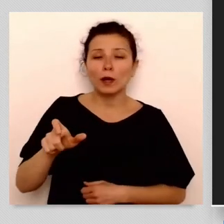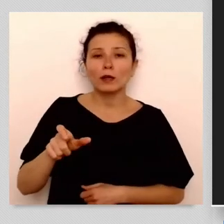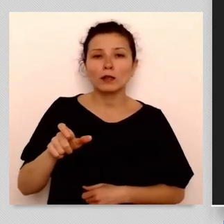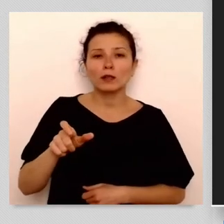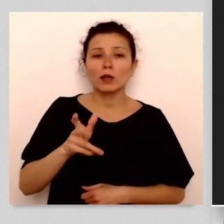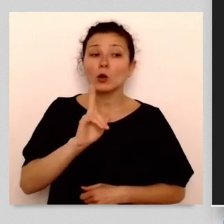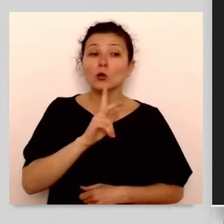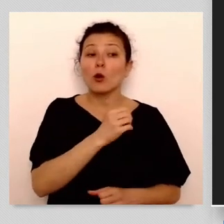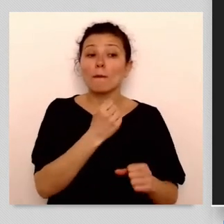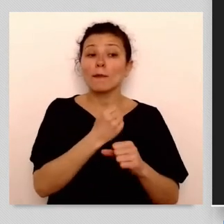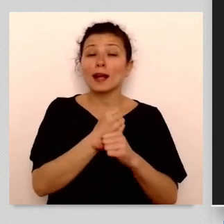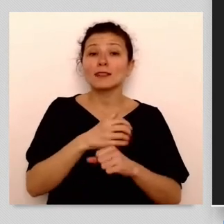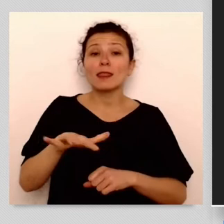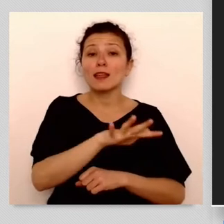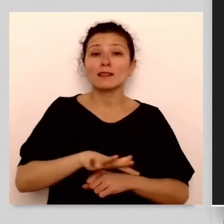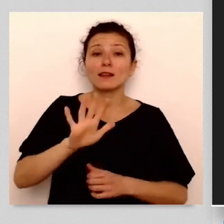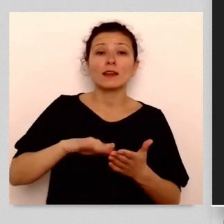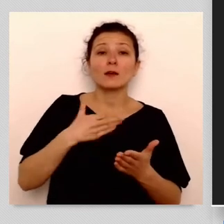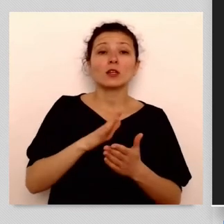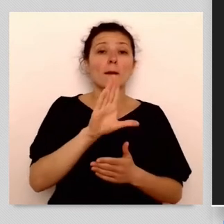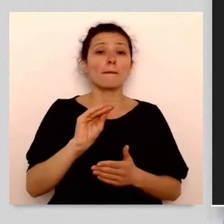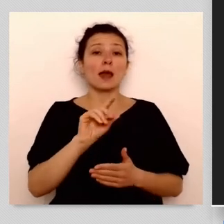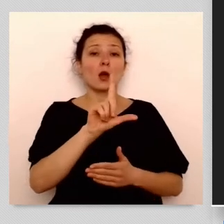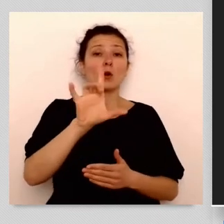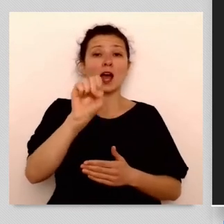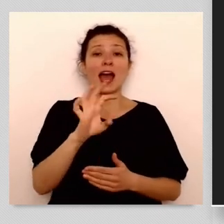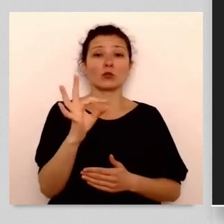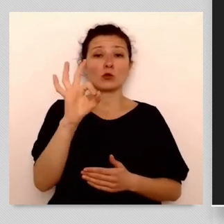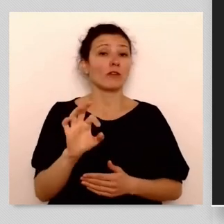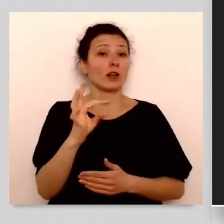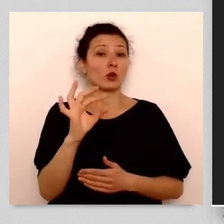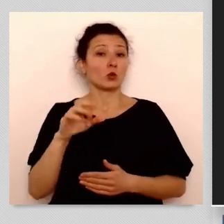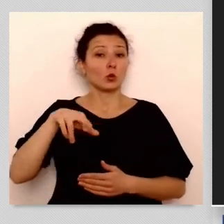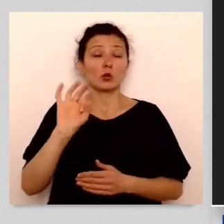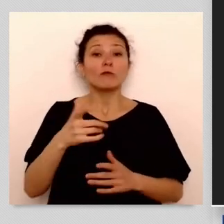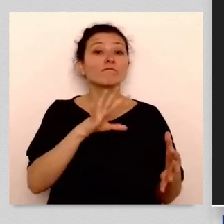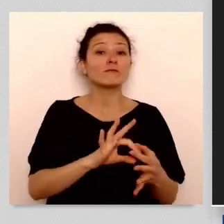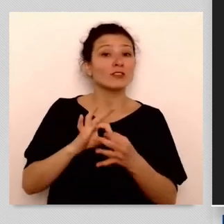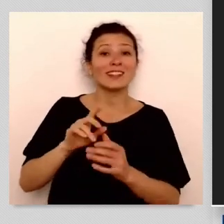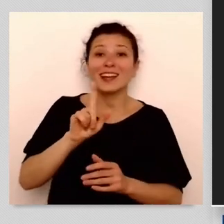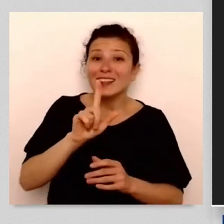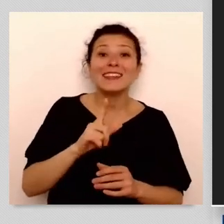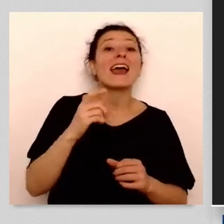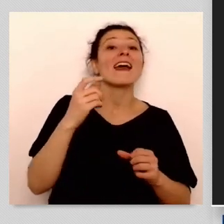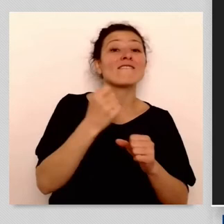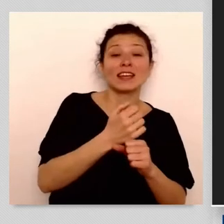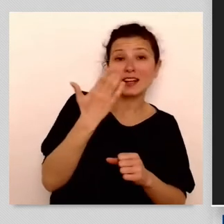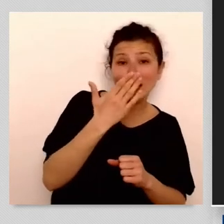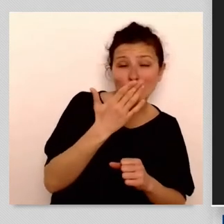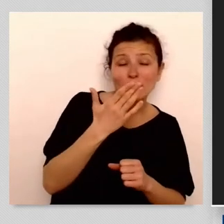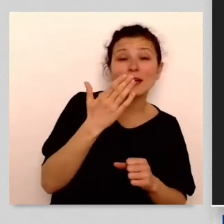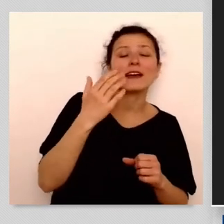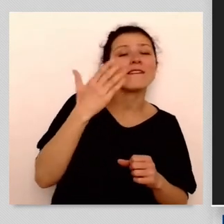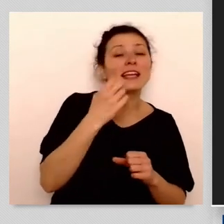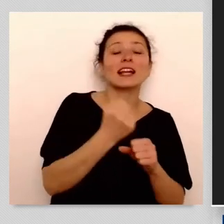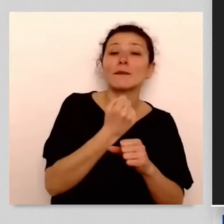które pracują na terenach takich jak Bełchatów czy Turów, czyli związanych z węglem nie kamiennym, ale brunatnym, bo one trochę zostały zaniedbane i